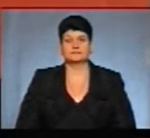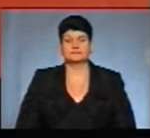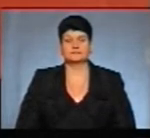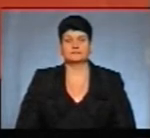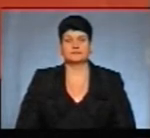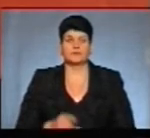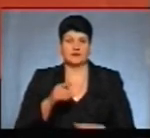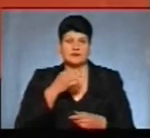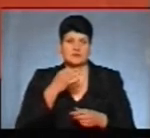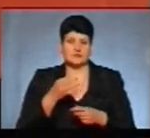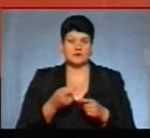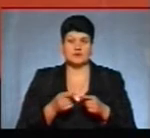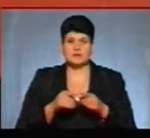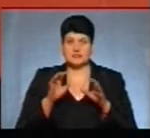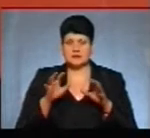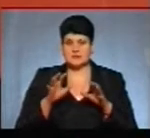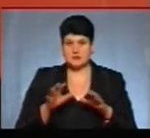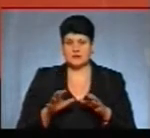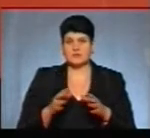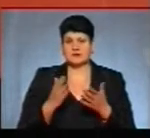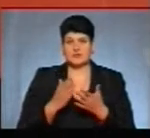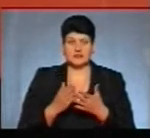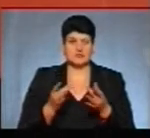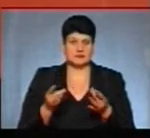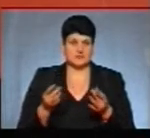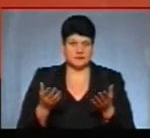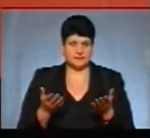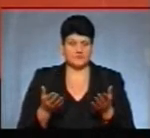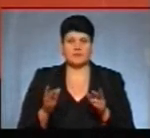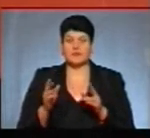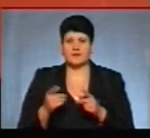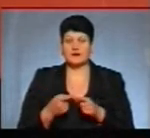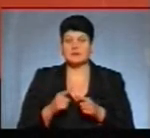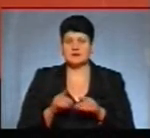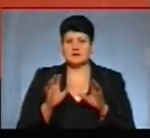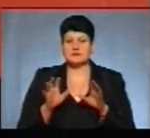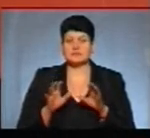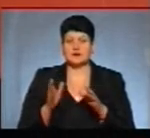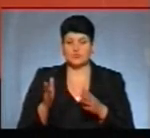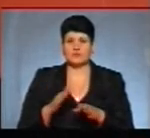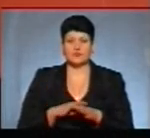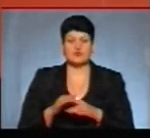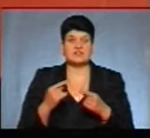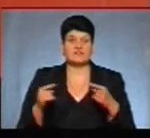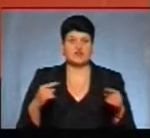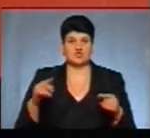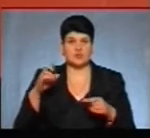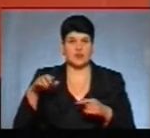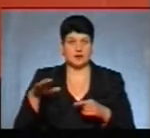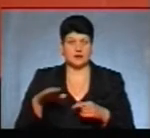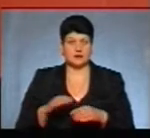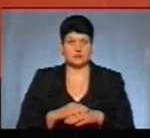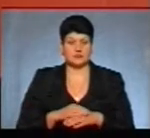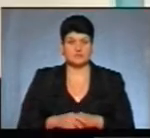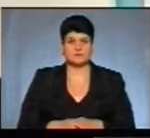Ви сказали, що цей закон на даному етапі є ще достатньо сирим. От як цей закон виконується в інших країнах? Отут розкажіть, будь